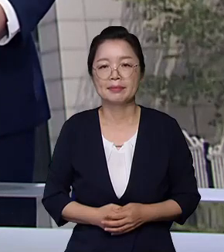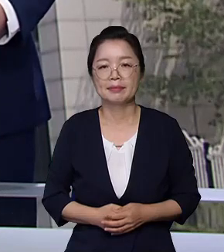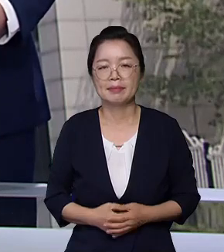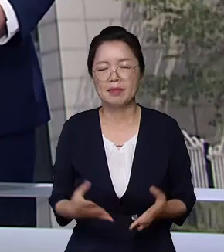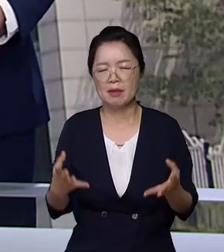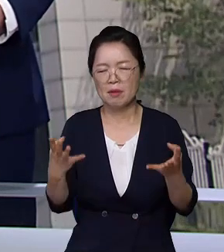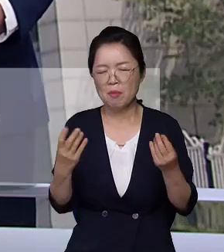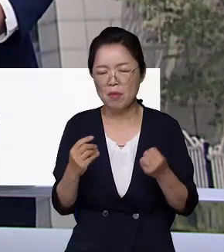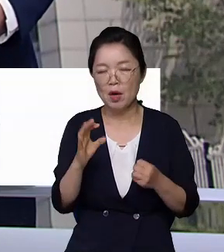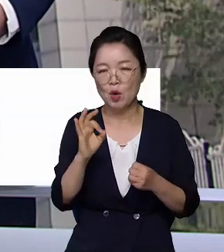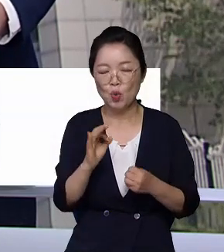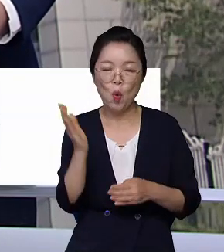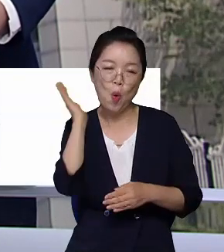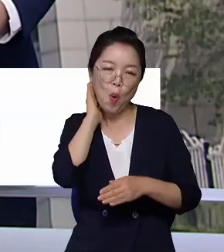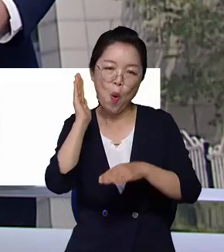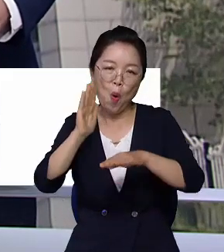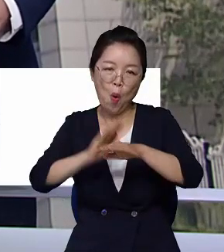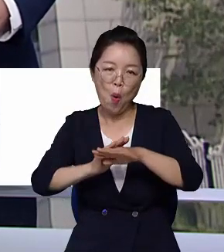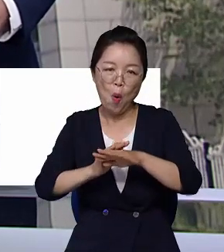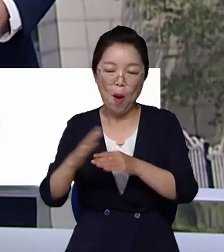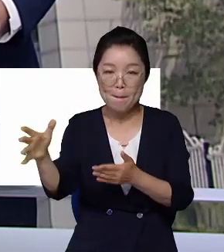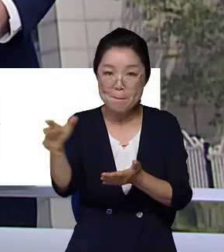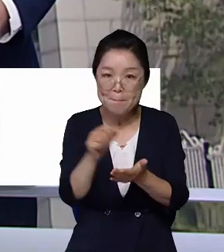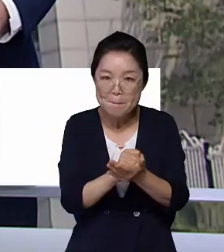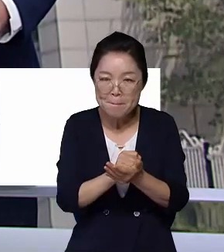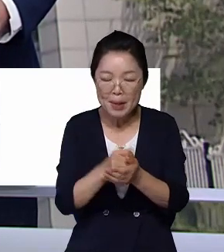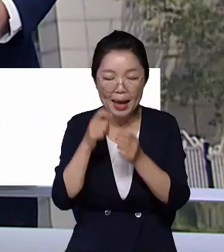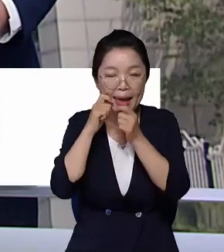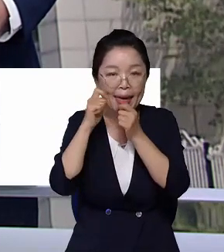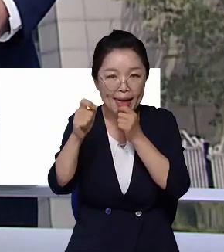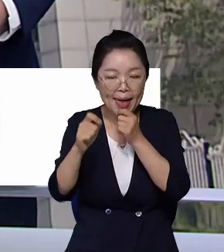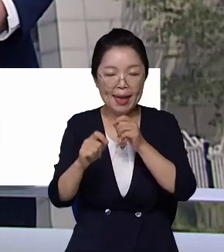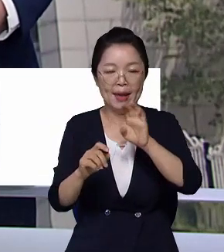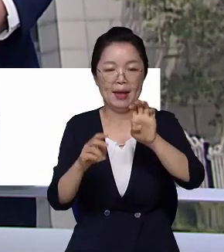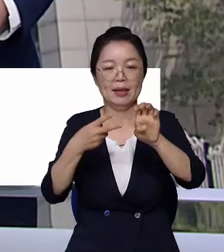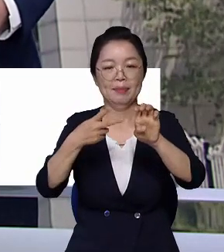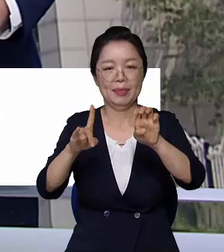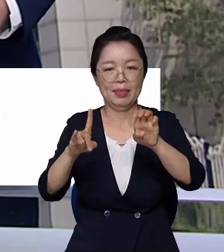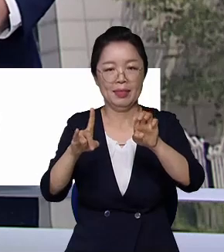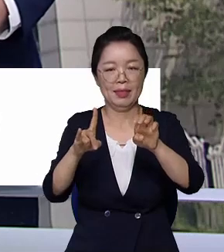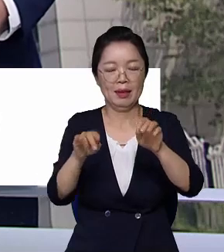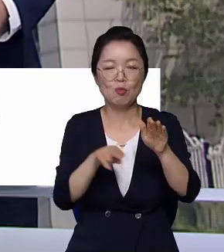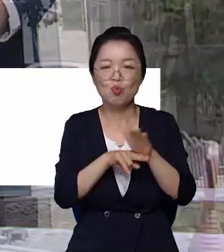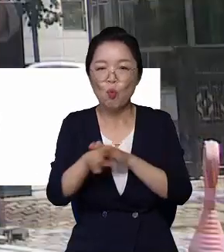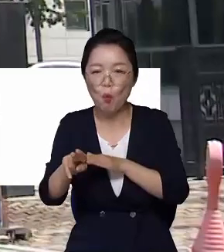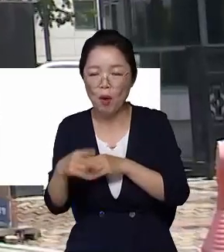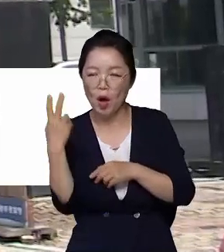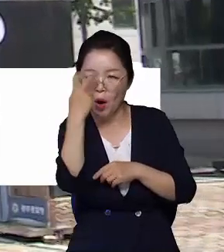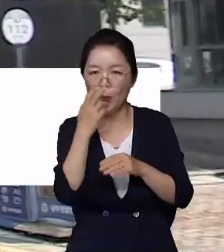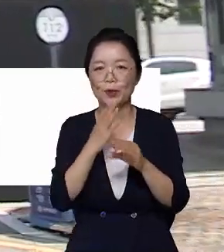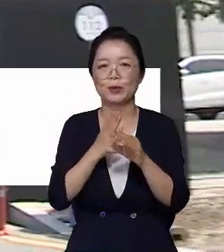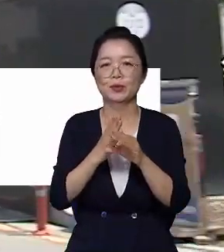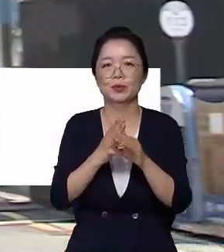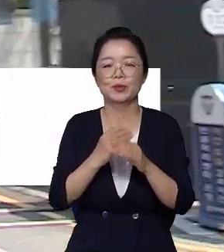수백억 원에 달하는 전세 보증금을 가로채 전세 사기 행각을 벌인 40대가 잠적해 경찰이 수사에